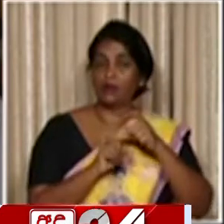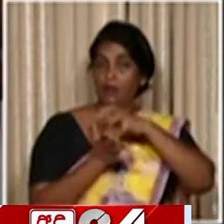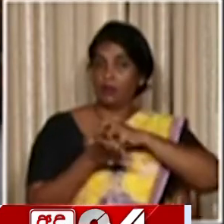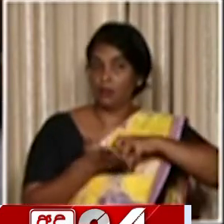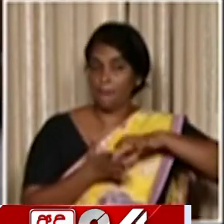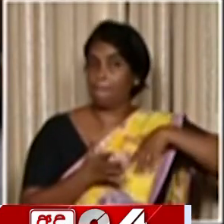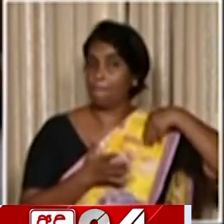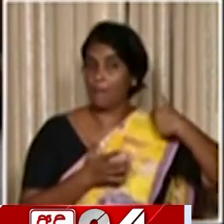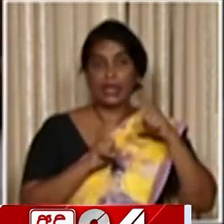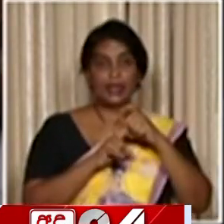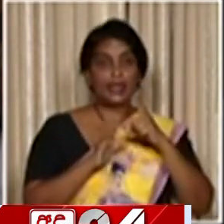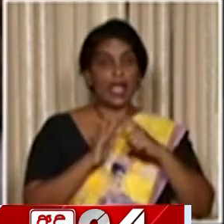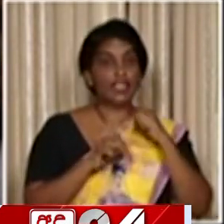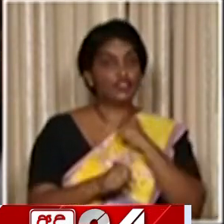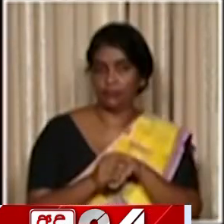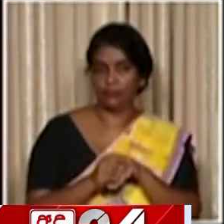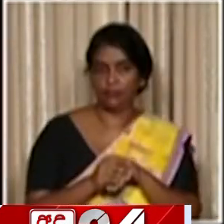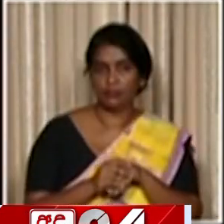प्रधान